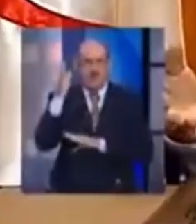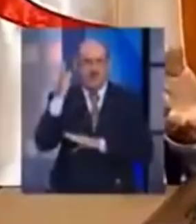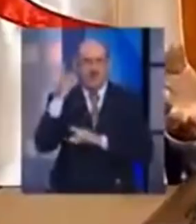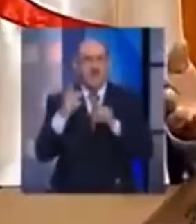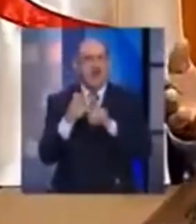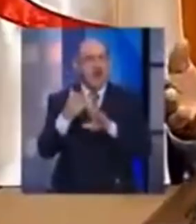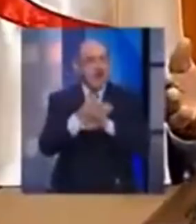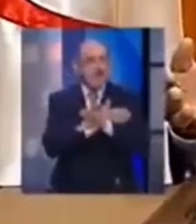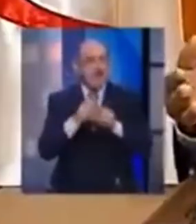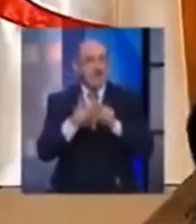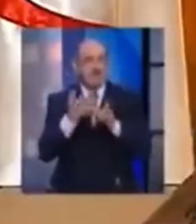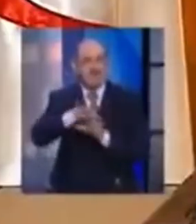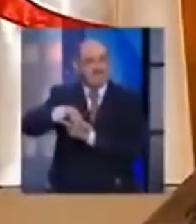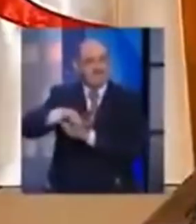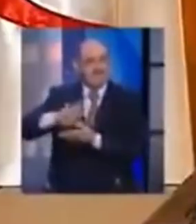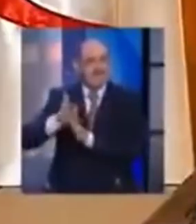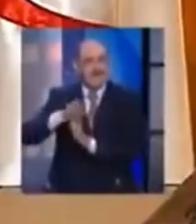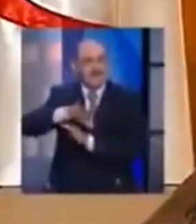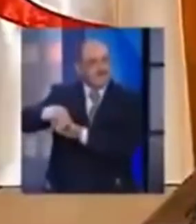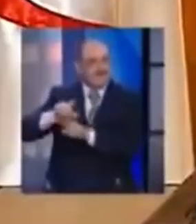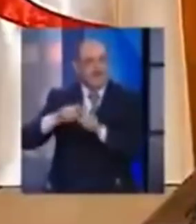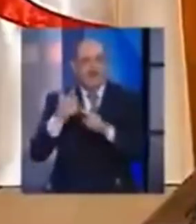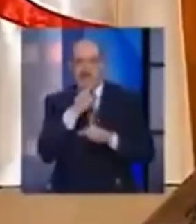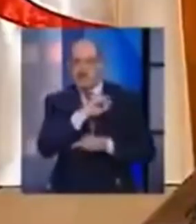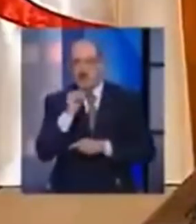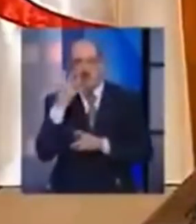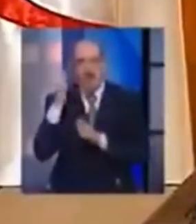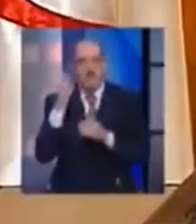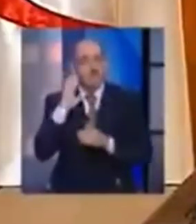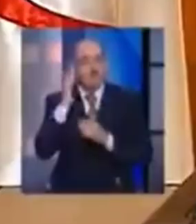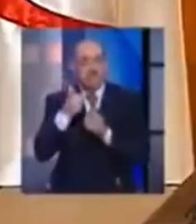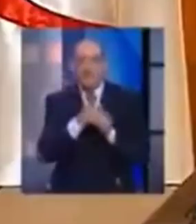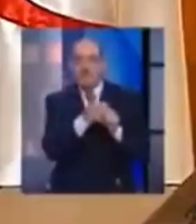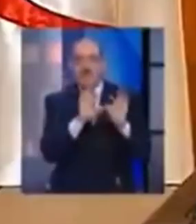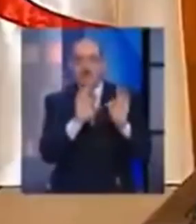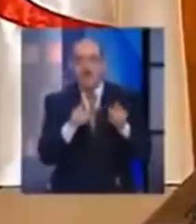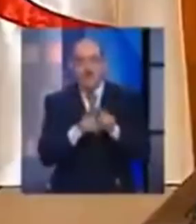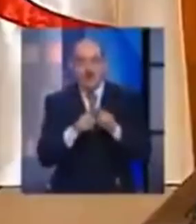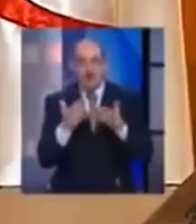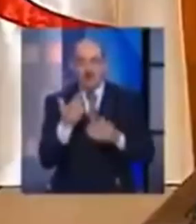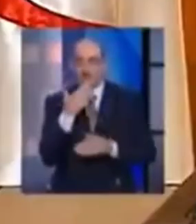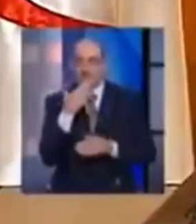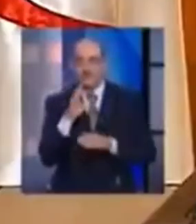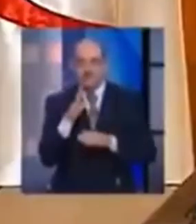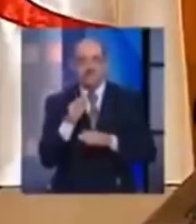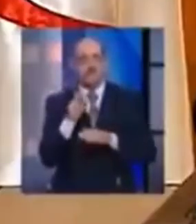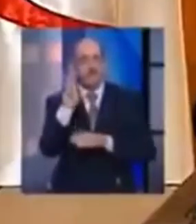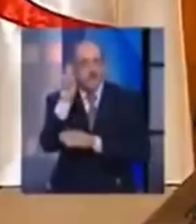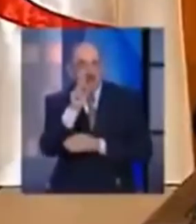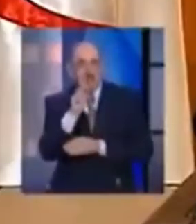كان مهمش، كانوا يطلبوا منه التبعية وخلاص. إذن